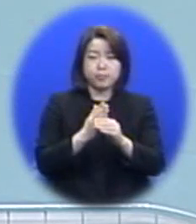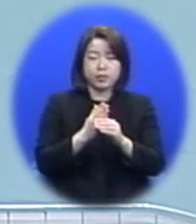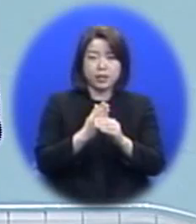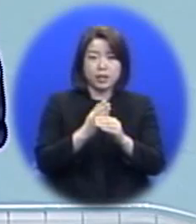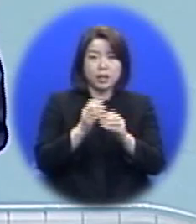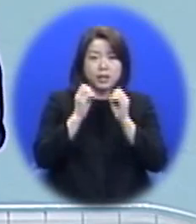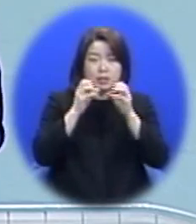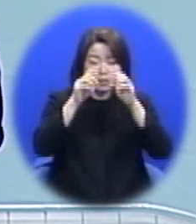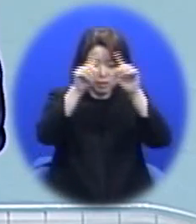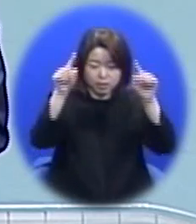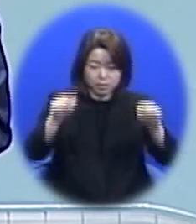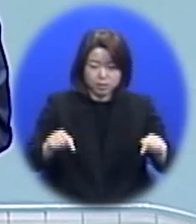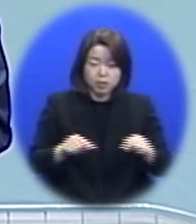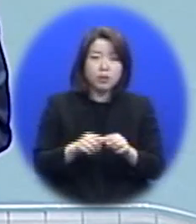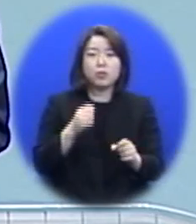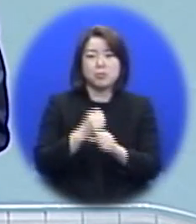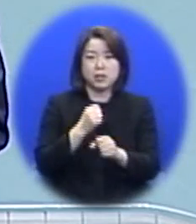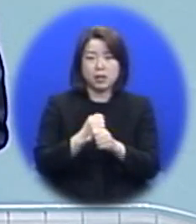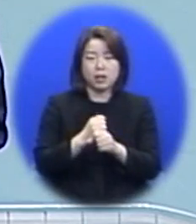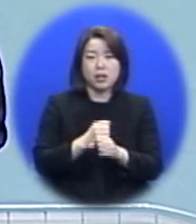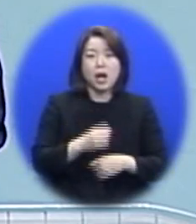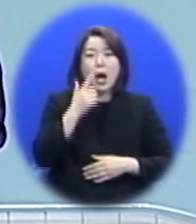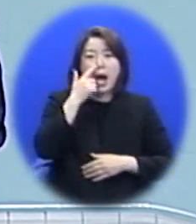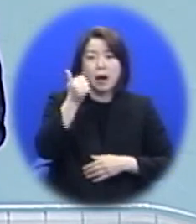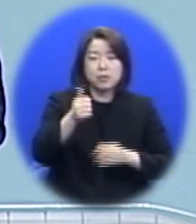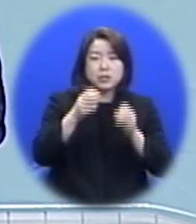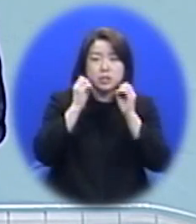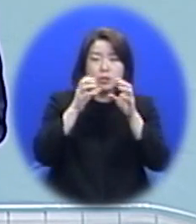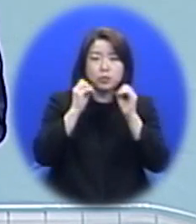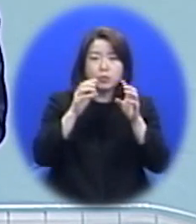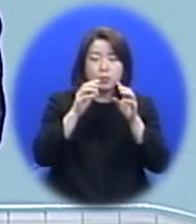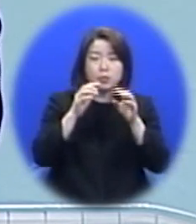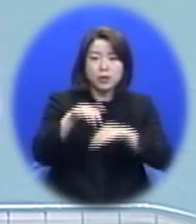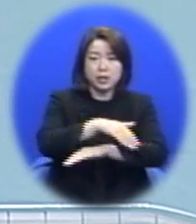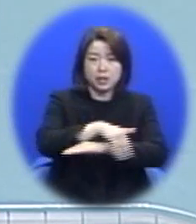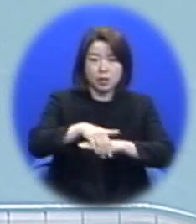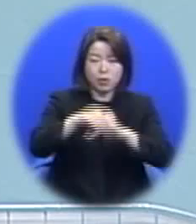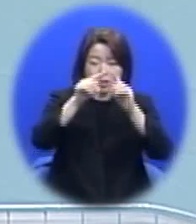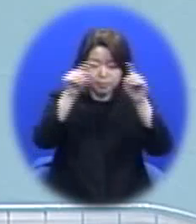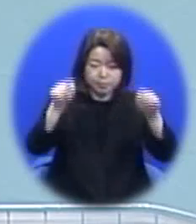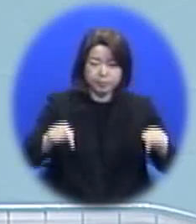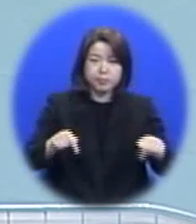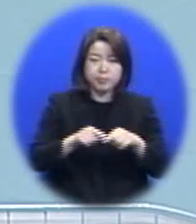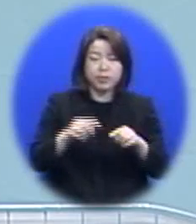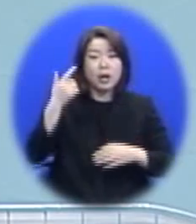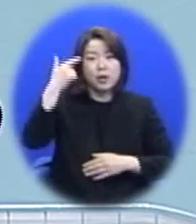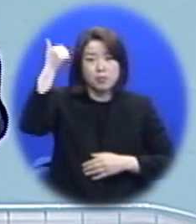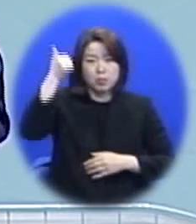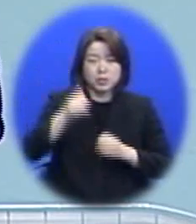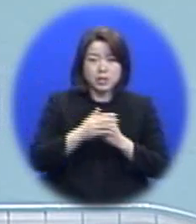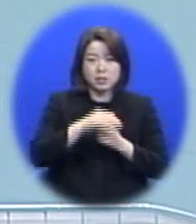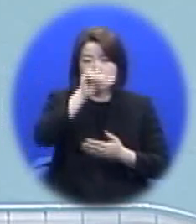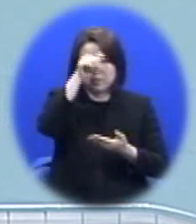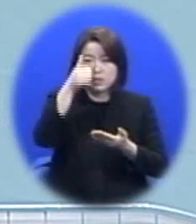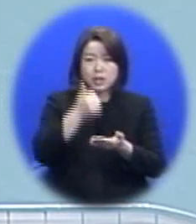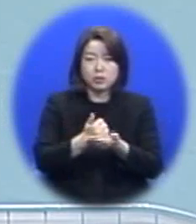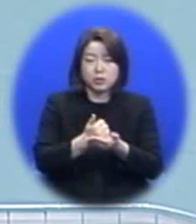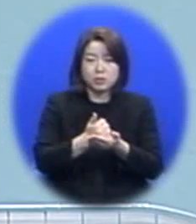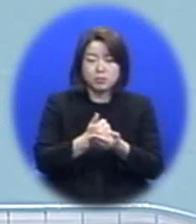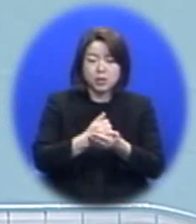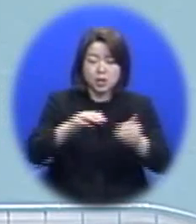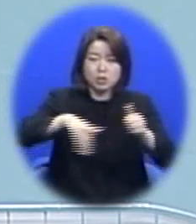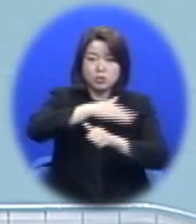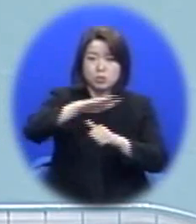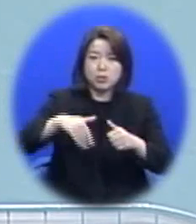하나 만듭니다. 아버지 전도 전략이라는 전단. 그걸 가지고 목사님에게, 장로님들에게, 주변에 자기가